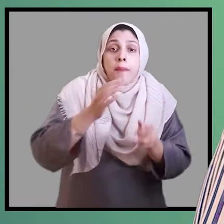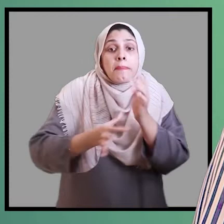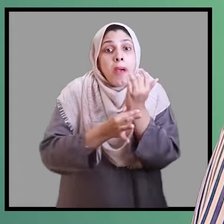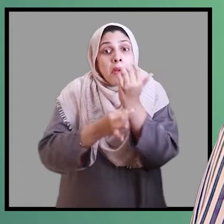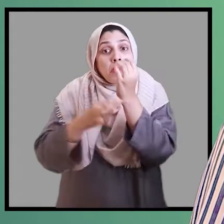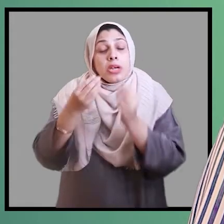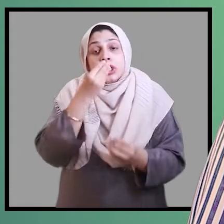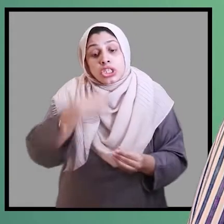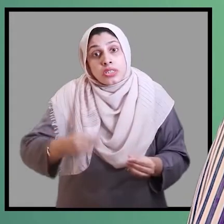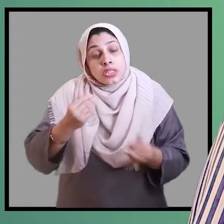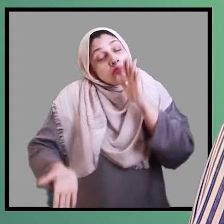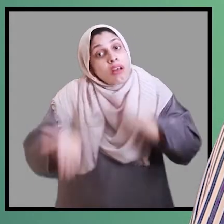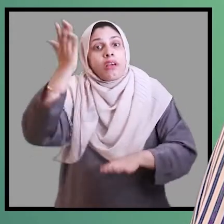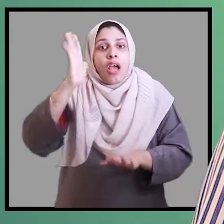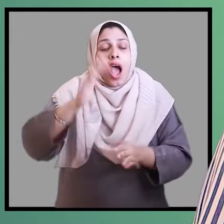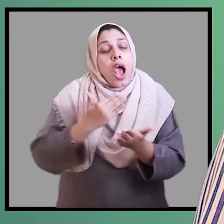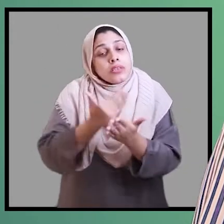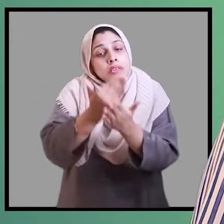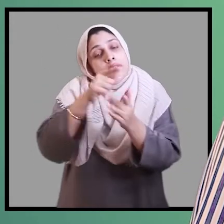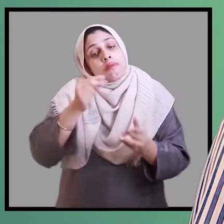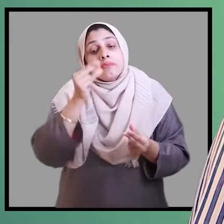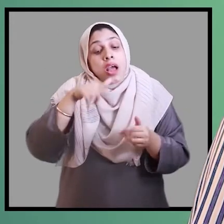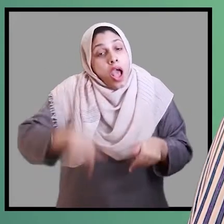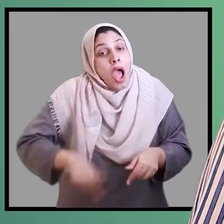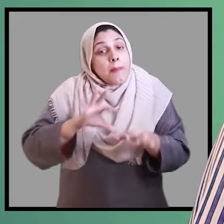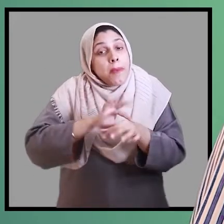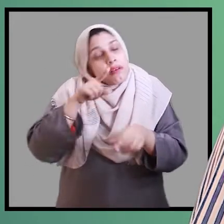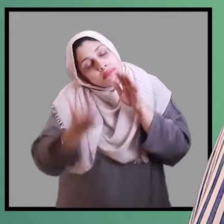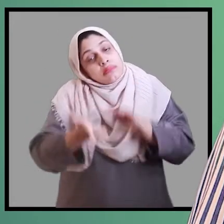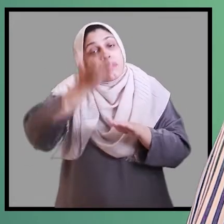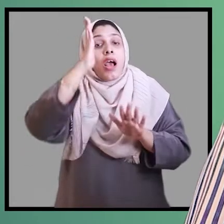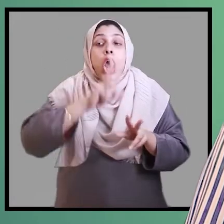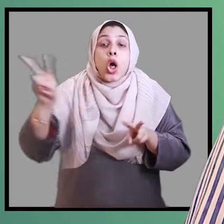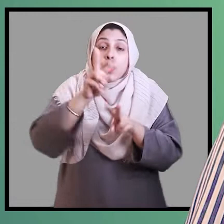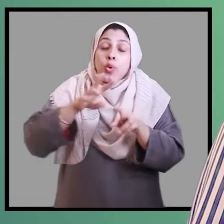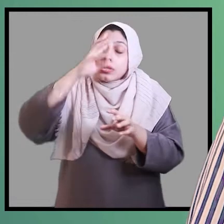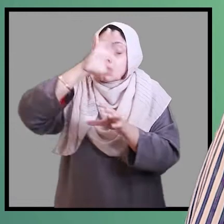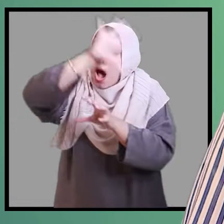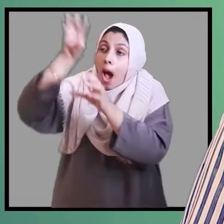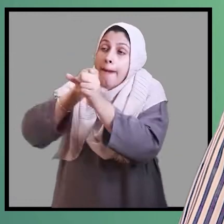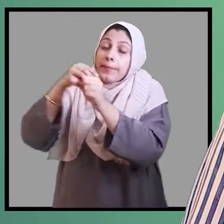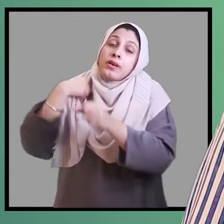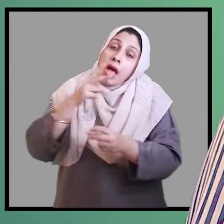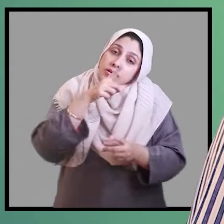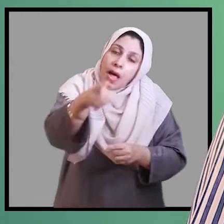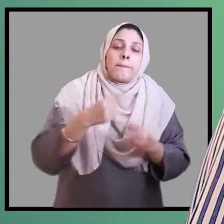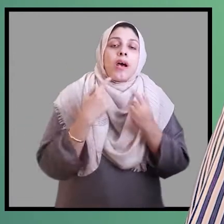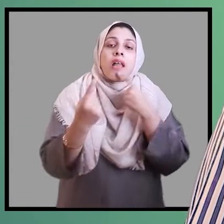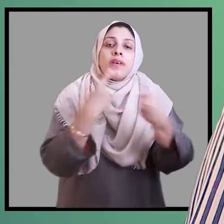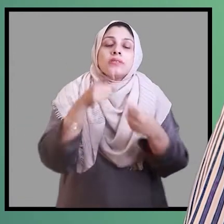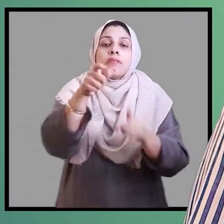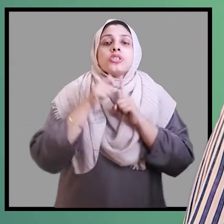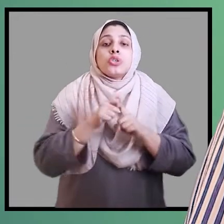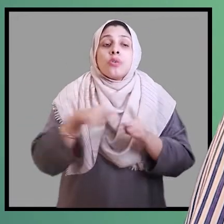आइंदा 20 साल में डबल ऑफ द पेशेंट हो जाएंगे शुगर के, तो इससे रिलेटेड जो मर्ज है प्रोस्टेट का तो वो भी बढ़ने के चांसेस हैं। तो इसलिए